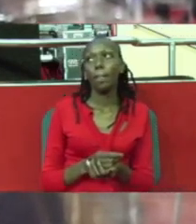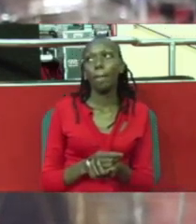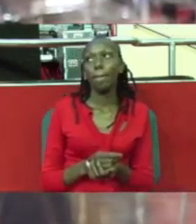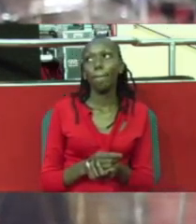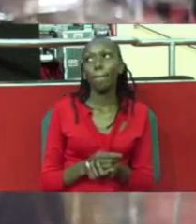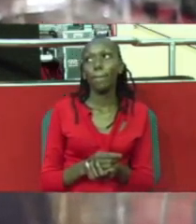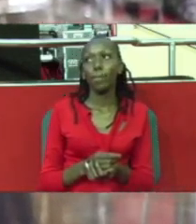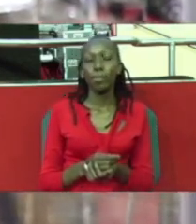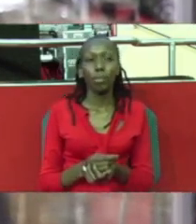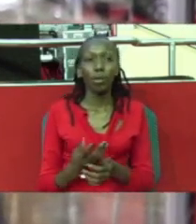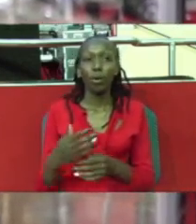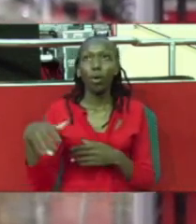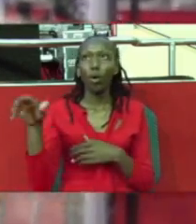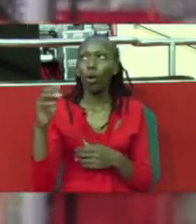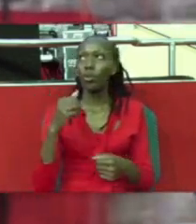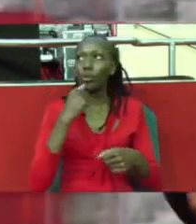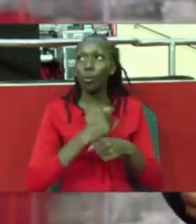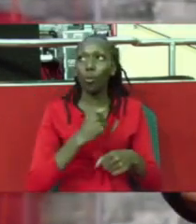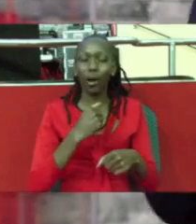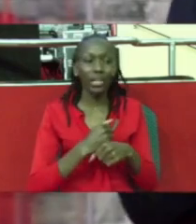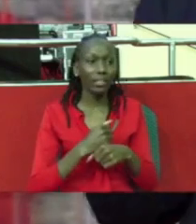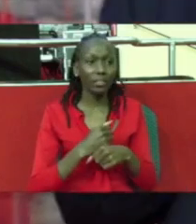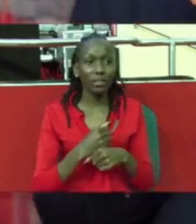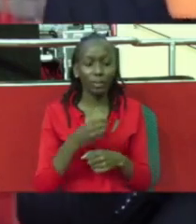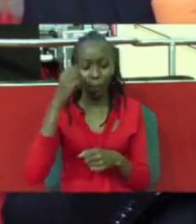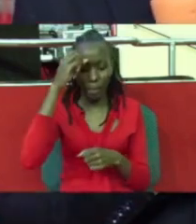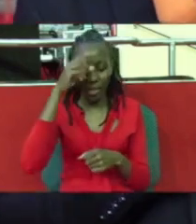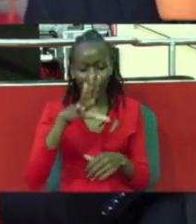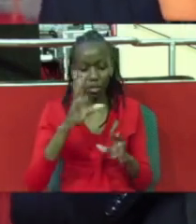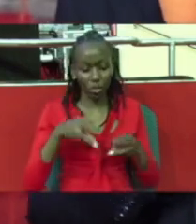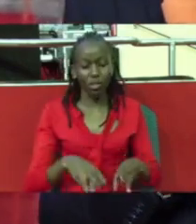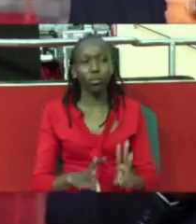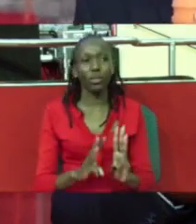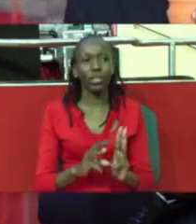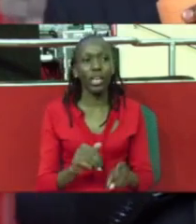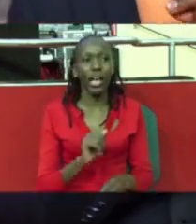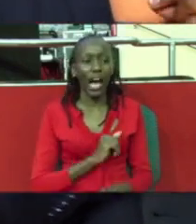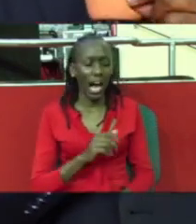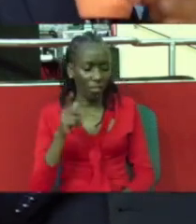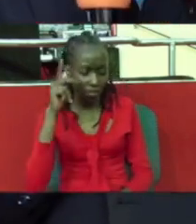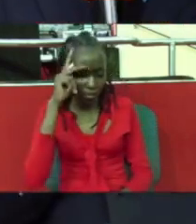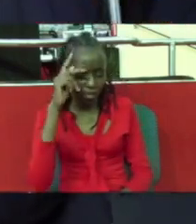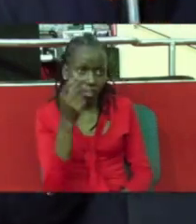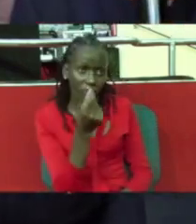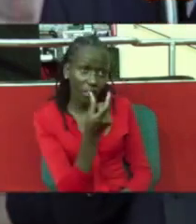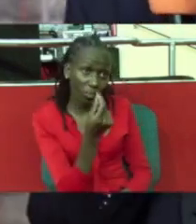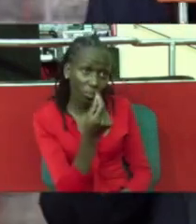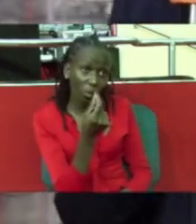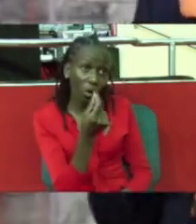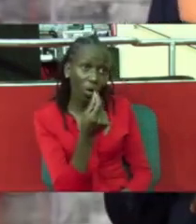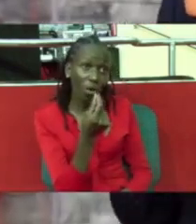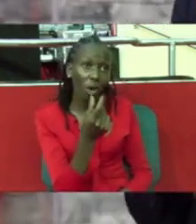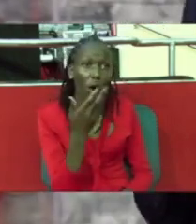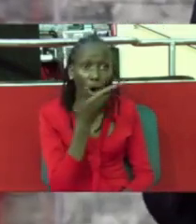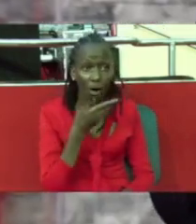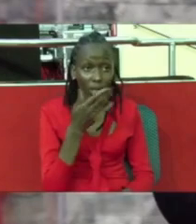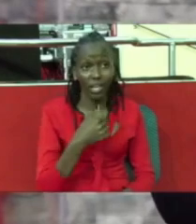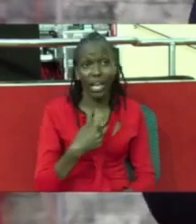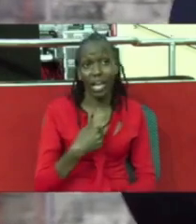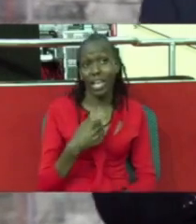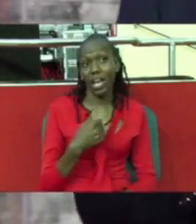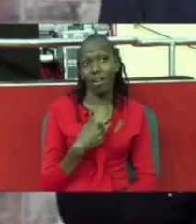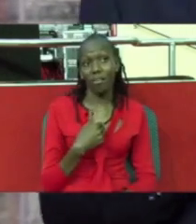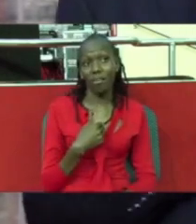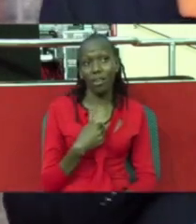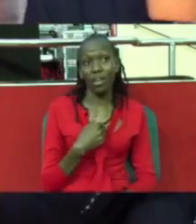njia ya miujiza. I thought it was little oil I had. Nikadhania nilikuwa na mafuta kidogo. I did not have the school fees. Sikuwa na ile karo. I did not have the pocket money